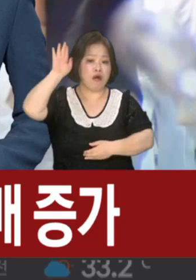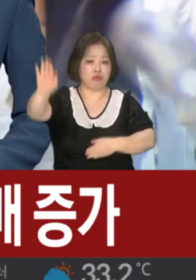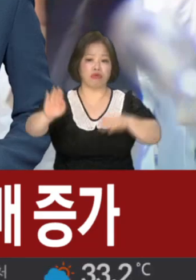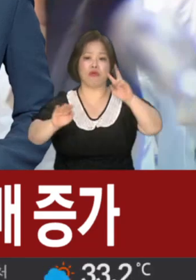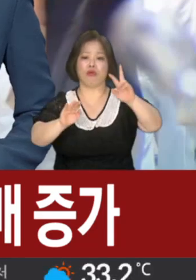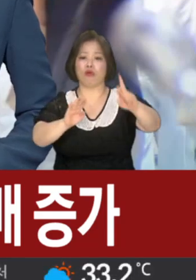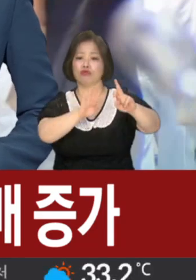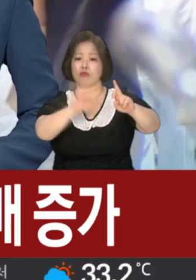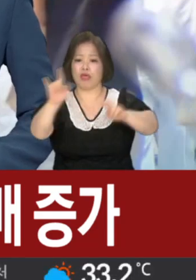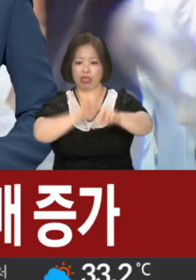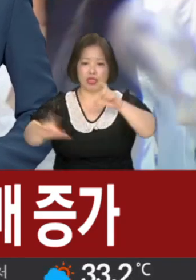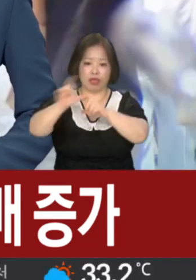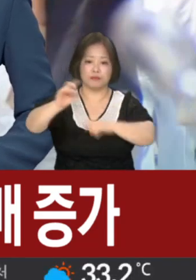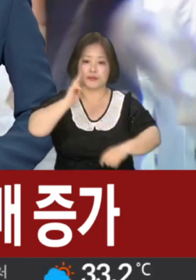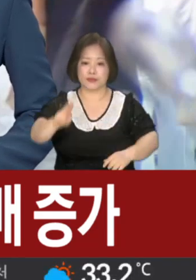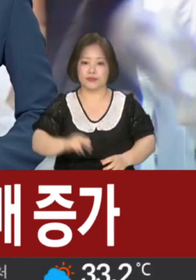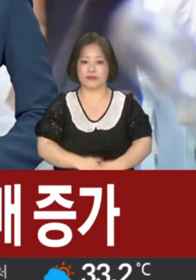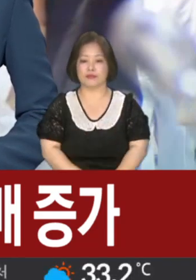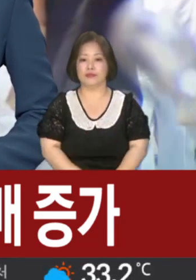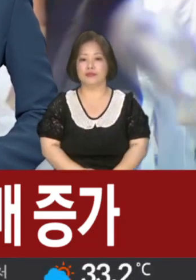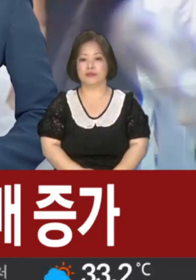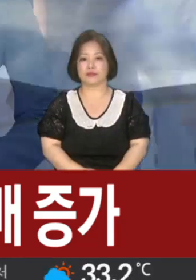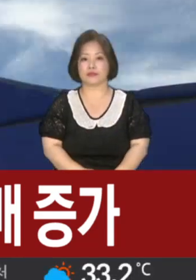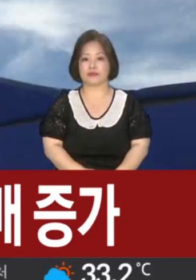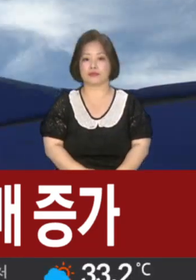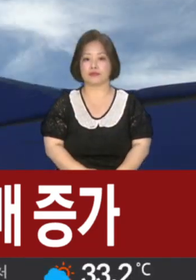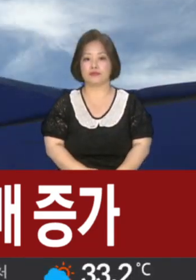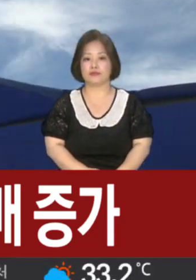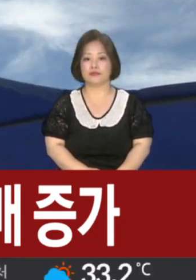예측이 나왔습니다. 김재훈 기자입니다.